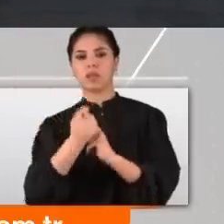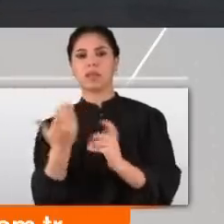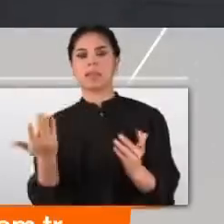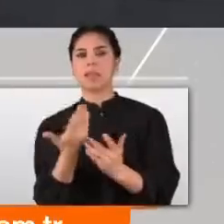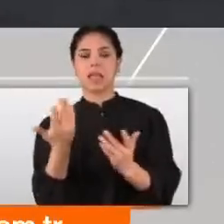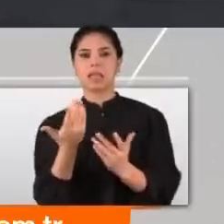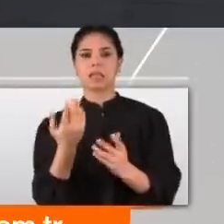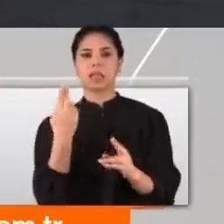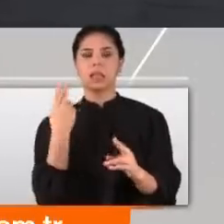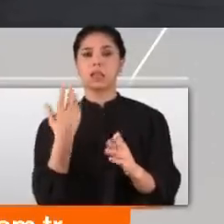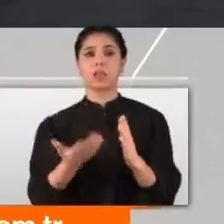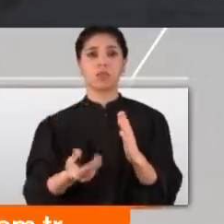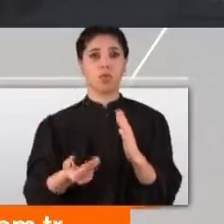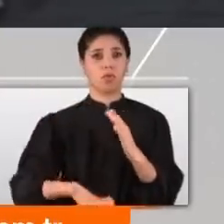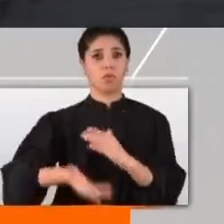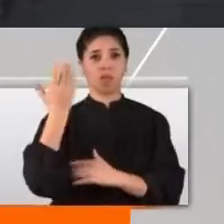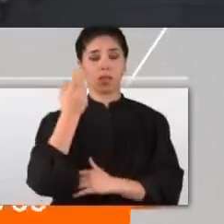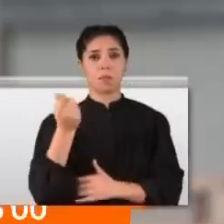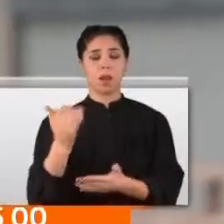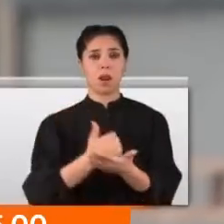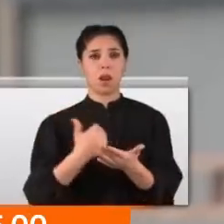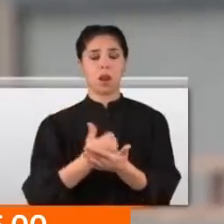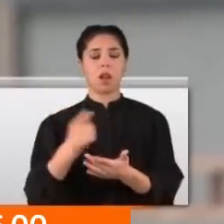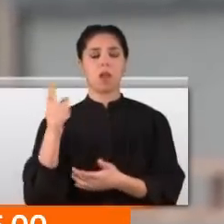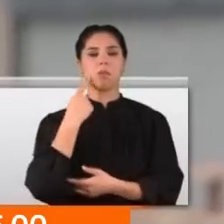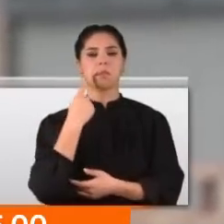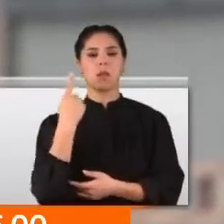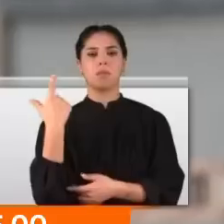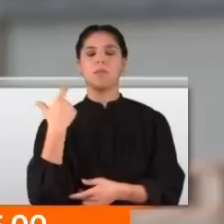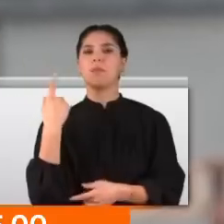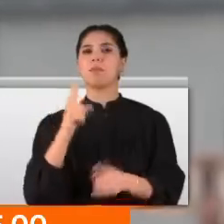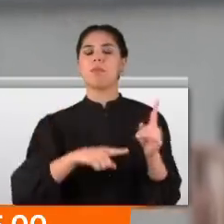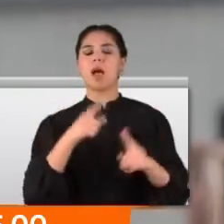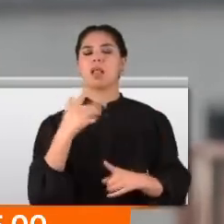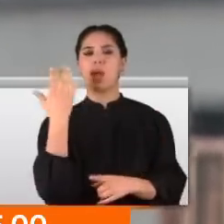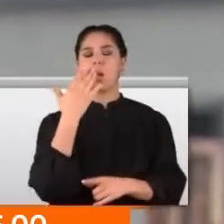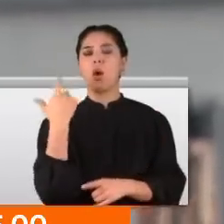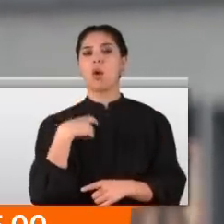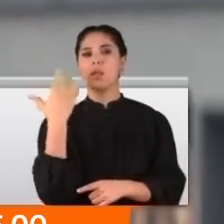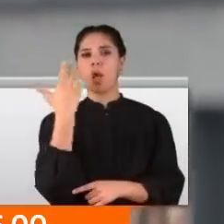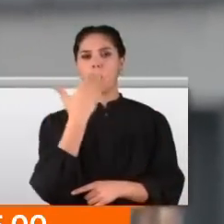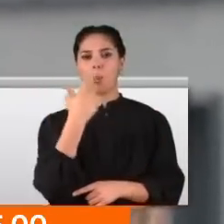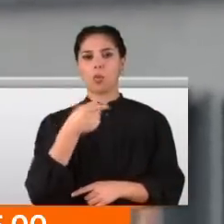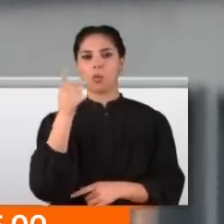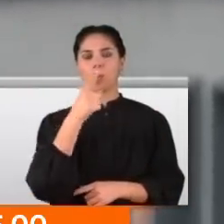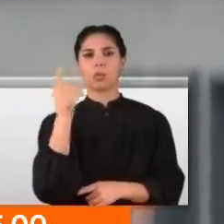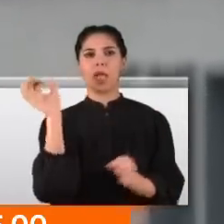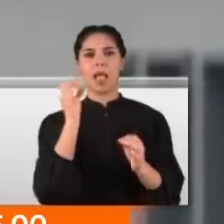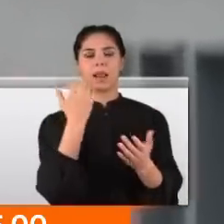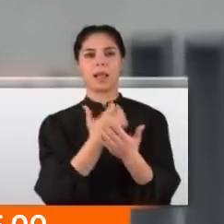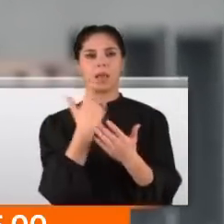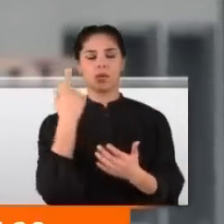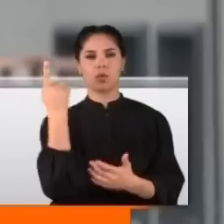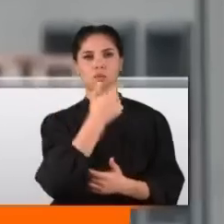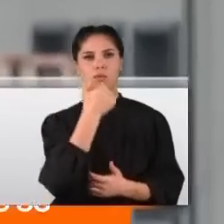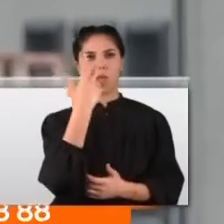çabuk, daha çok gelir elde ederiz ona bakıyorlar. Bazı özel okullar erken kayıt adı altında eğitim ücretine %65 zam yapıyor